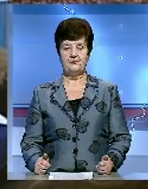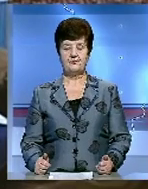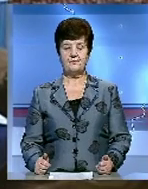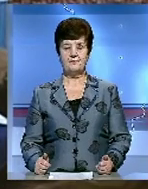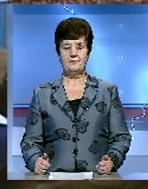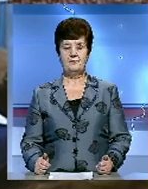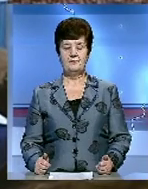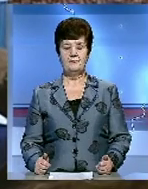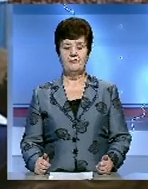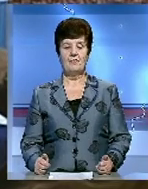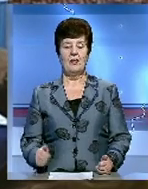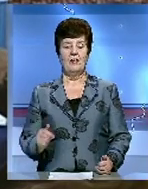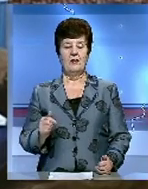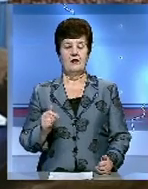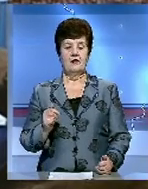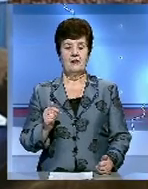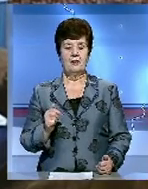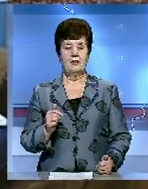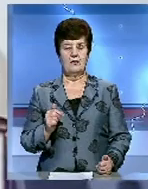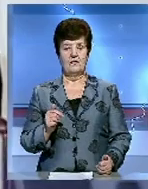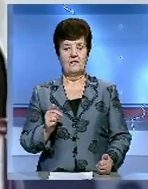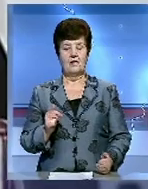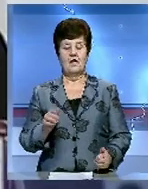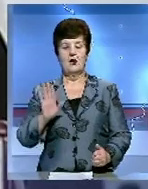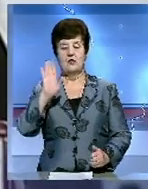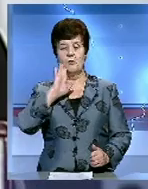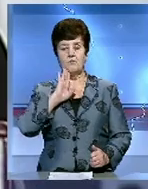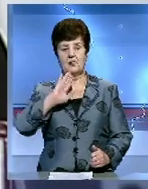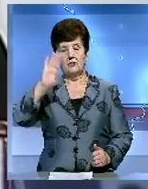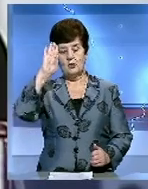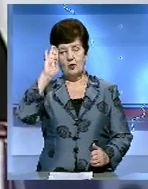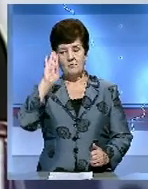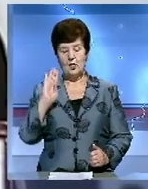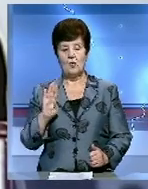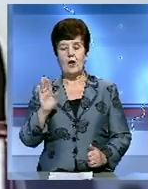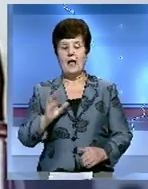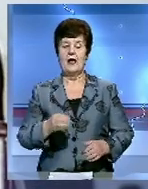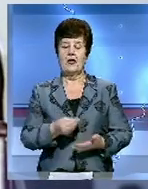Your Excellencies, ladies and gentlemen, domnilor și doamnelor, dragi colegi,